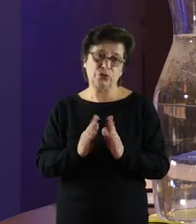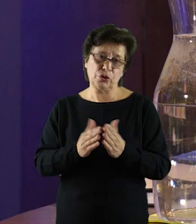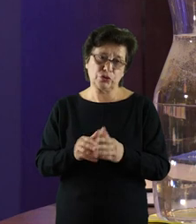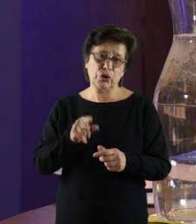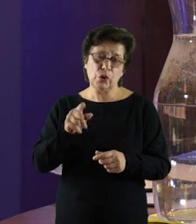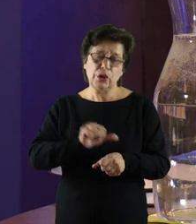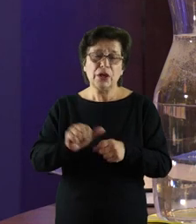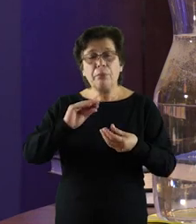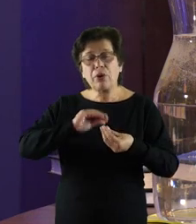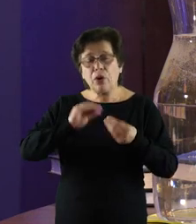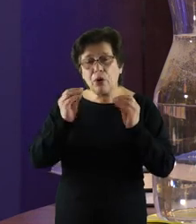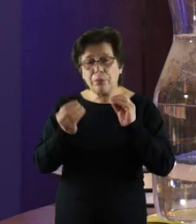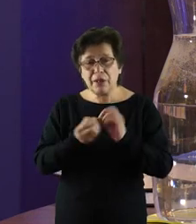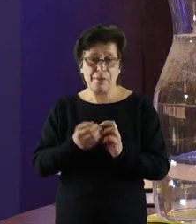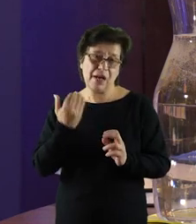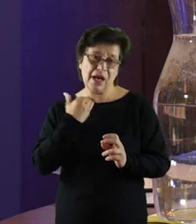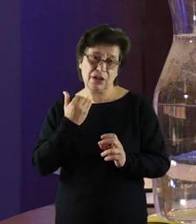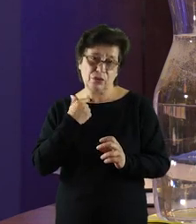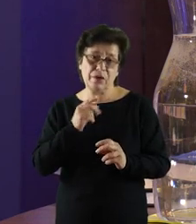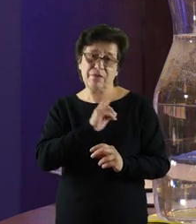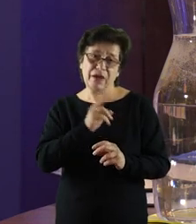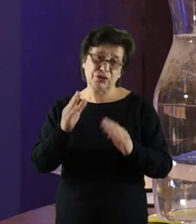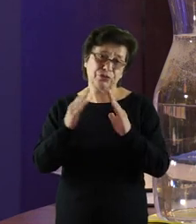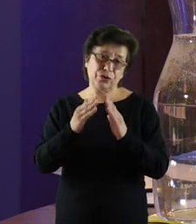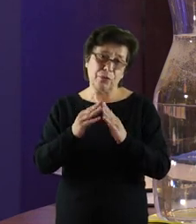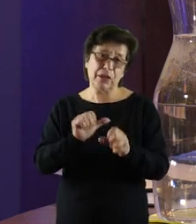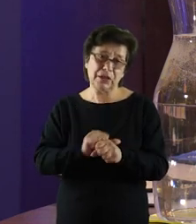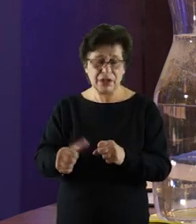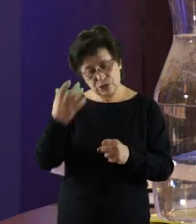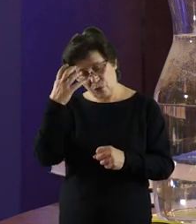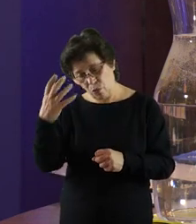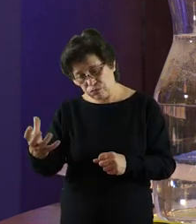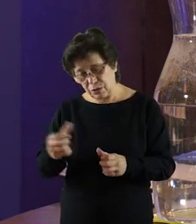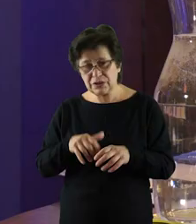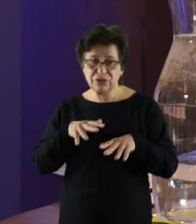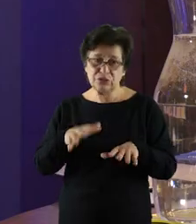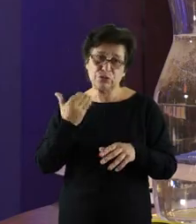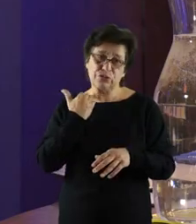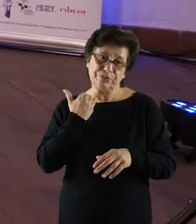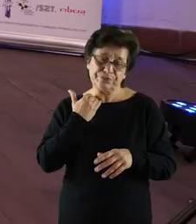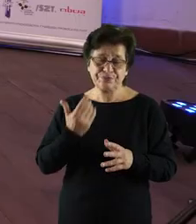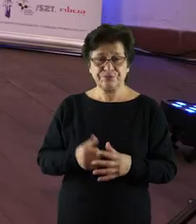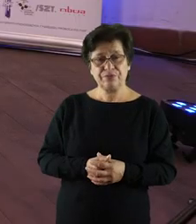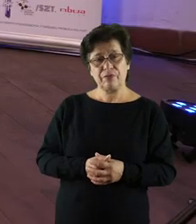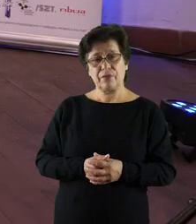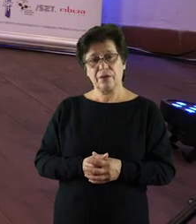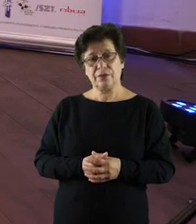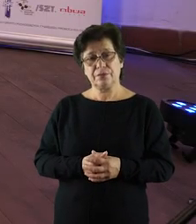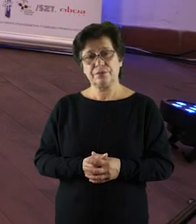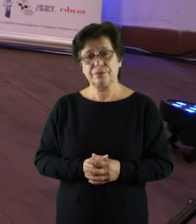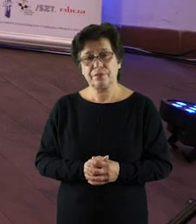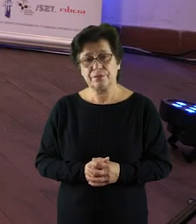wielu domach mamy z tym kłopot wszyscy, prawda? I ci, którzy nadużywają i ci, którzy